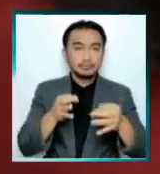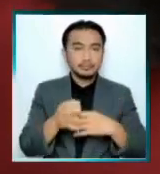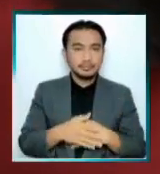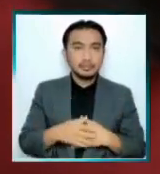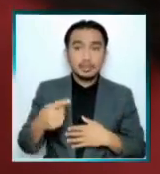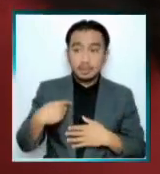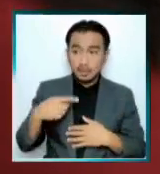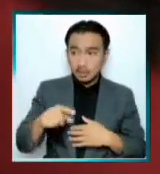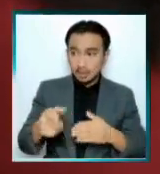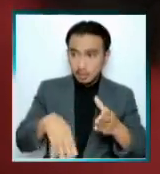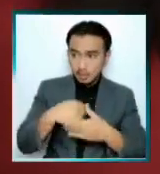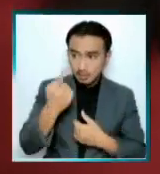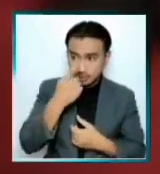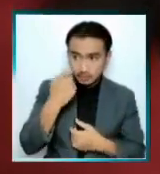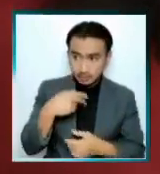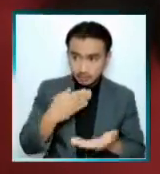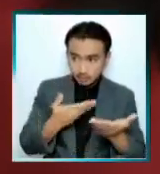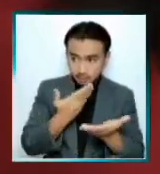Okay. Sige po,